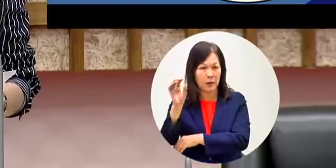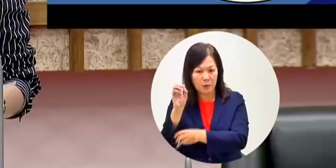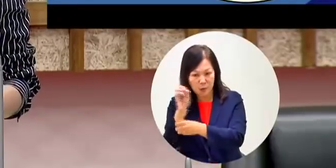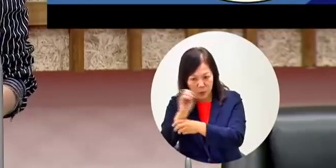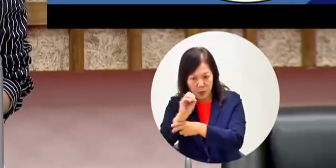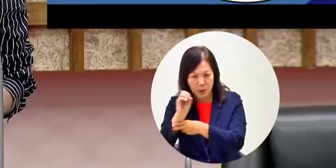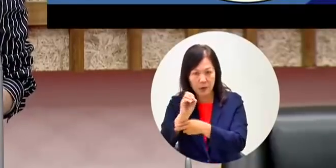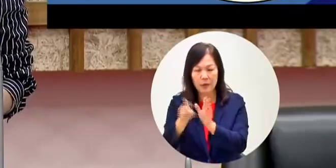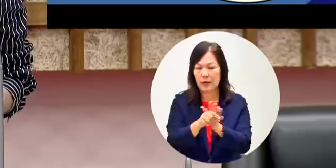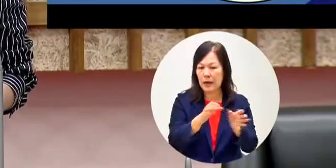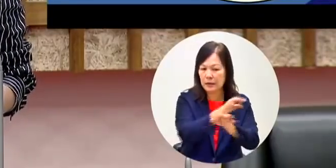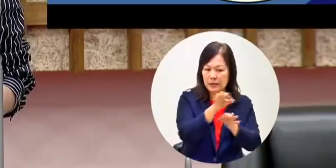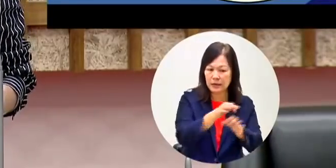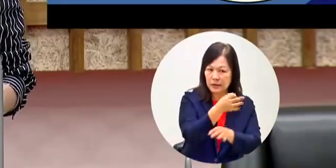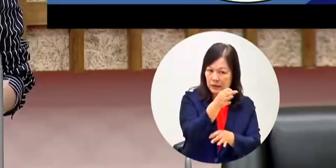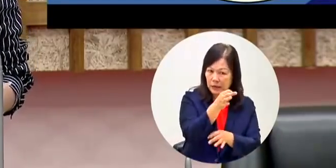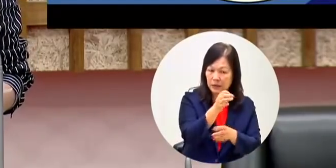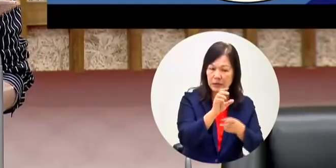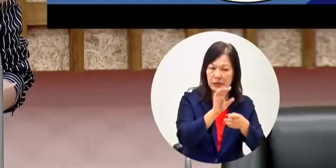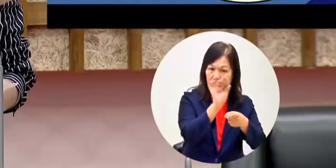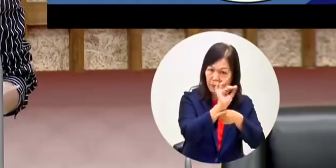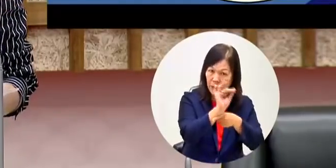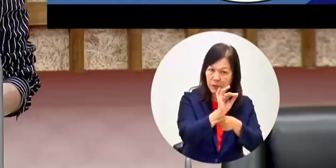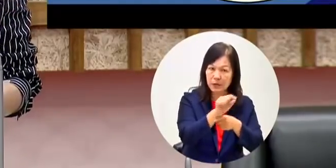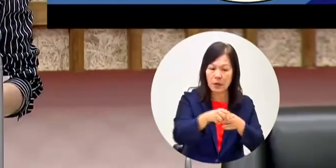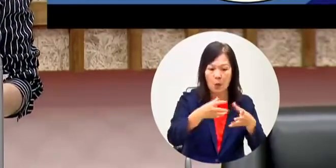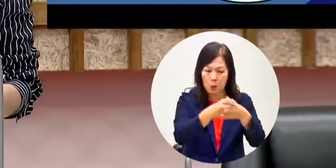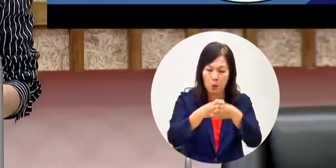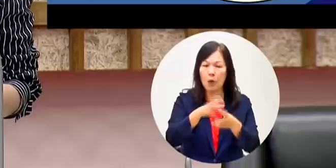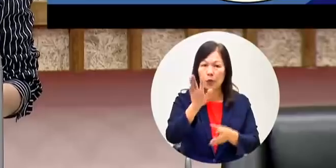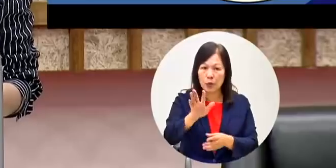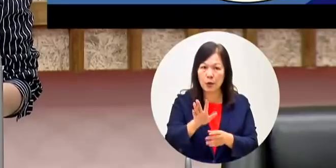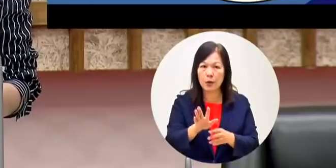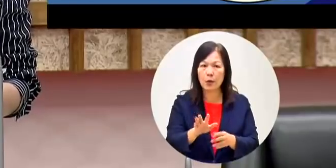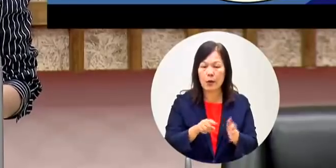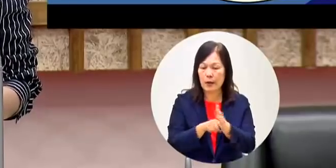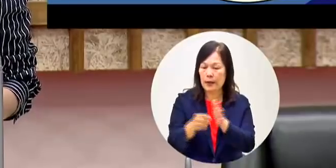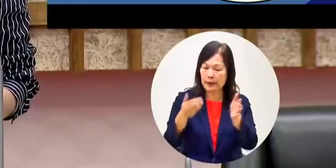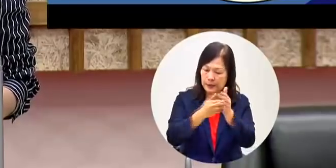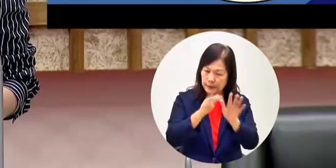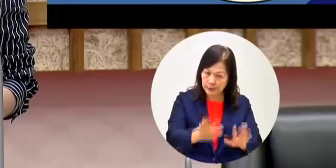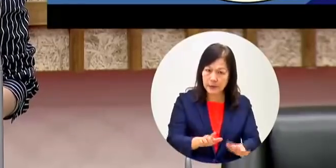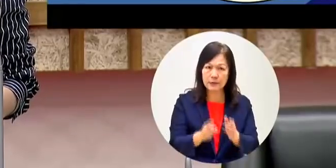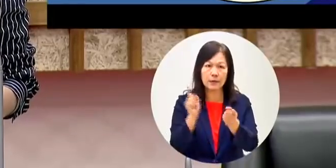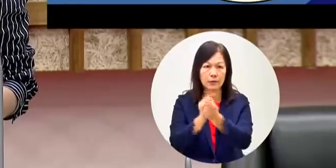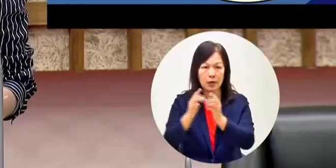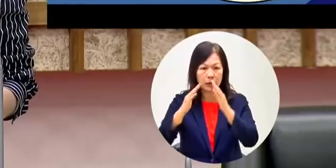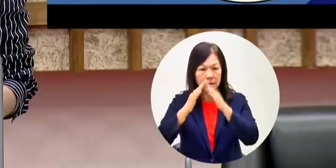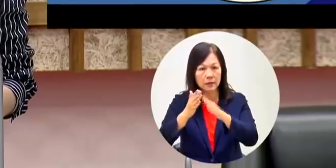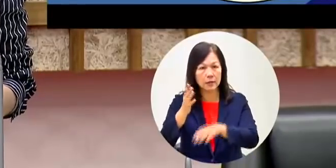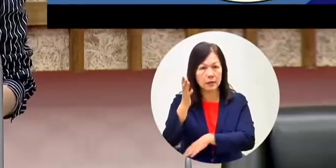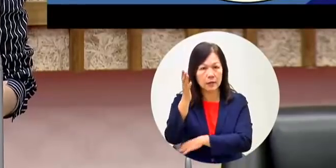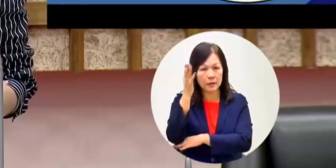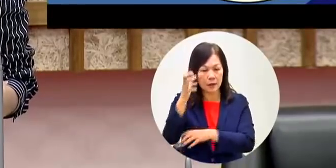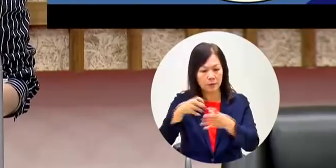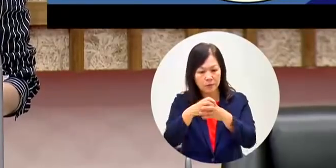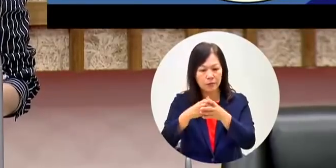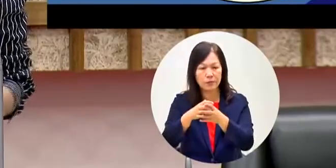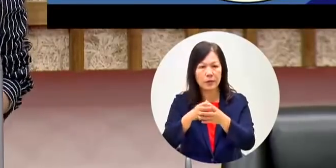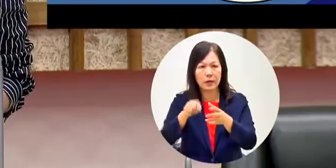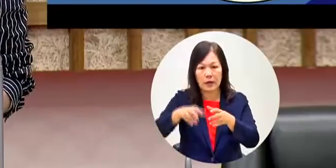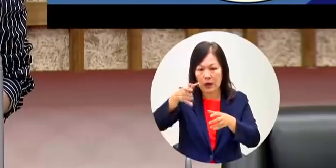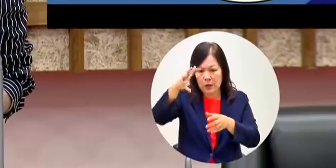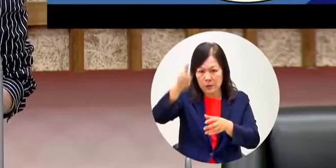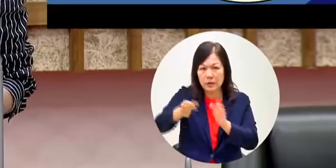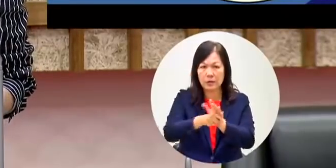所以从您目前呢对我们市府一级局处首长的这些任命的现状来看呢，